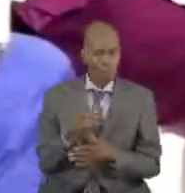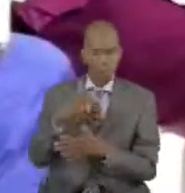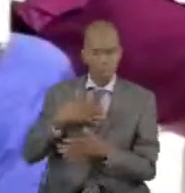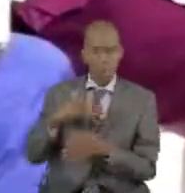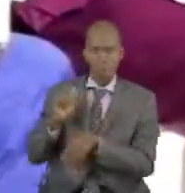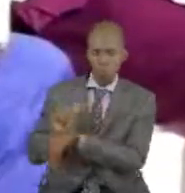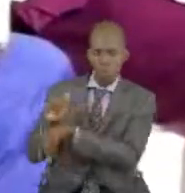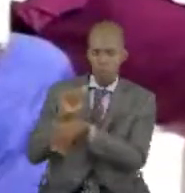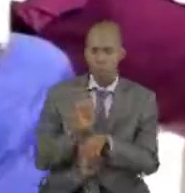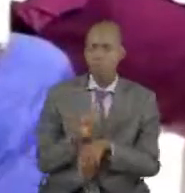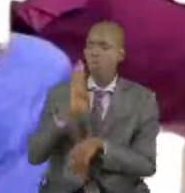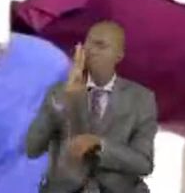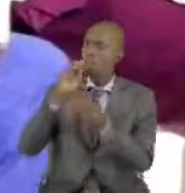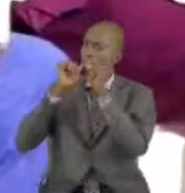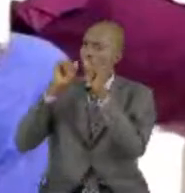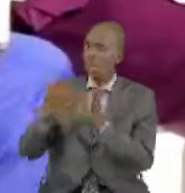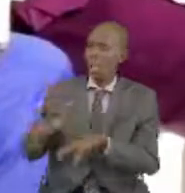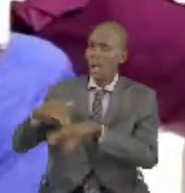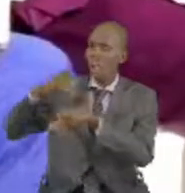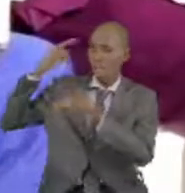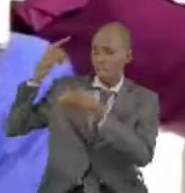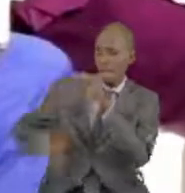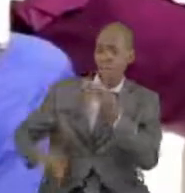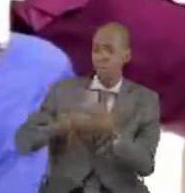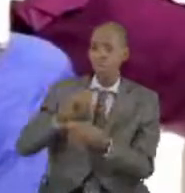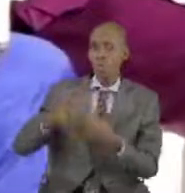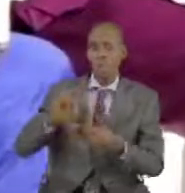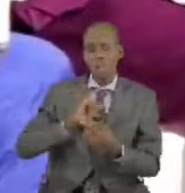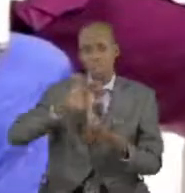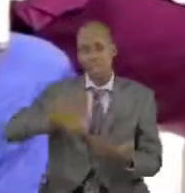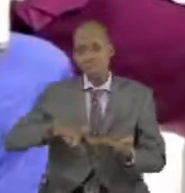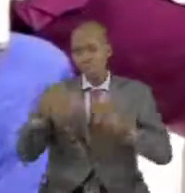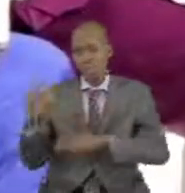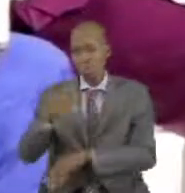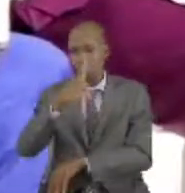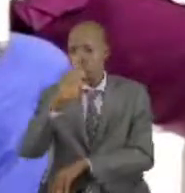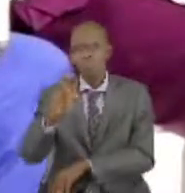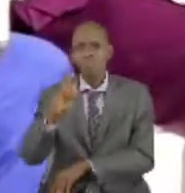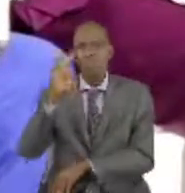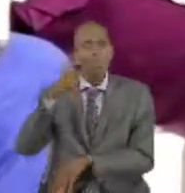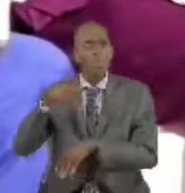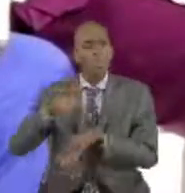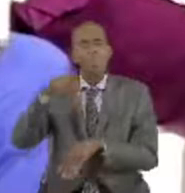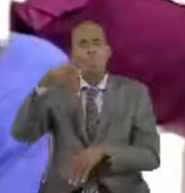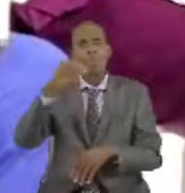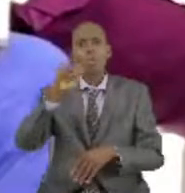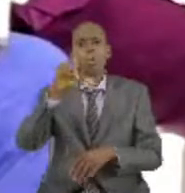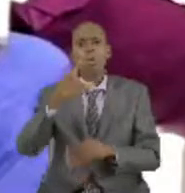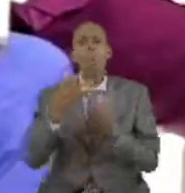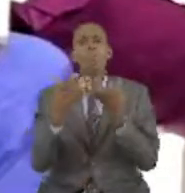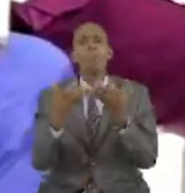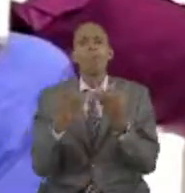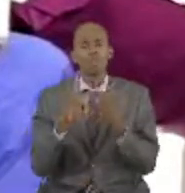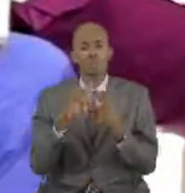cela sera récompensé dans l'éternité lorsque j'ai traversé de ce monde pour les cavités et voulait savoir que